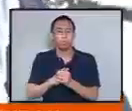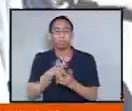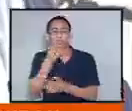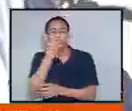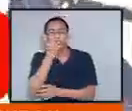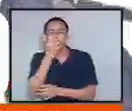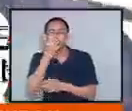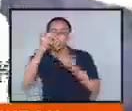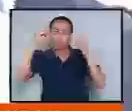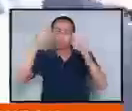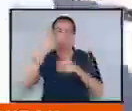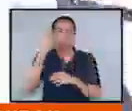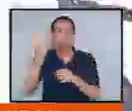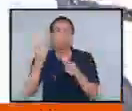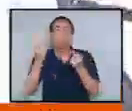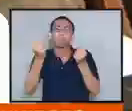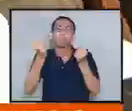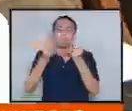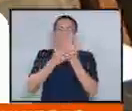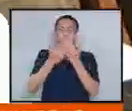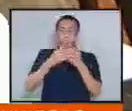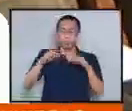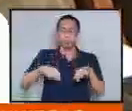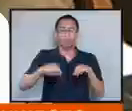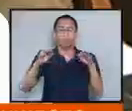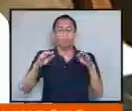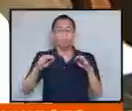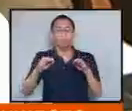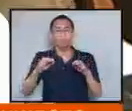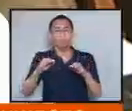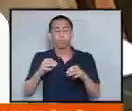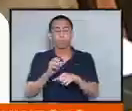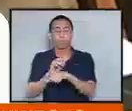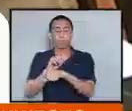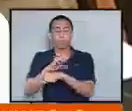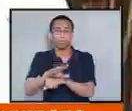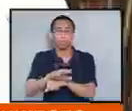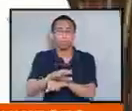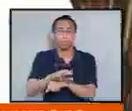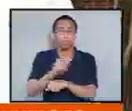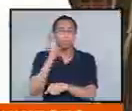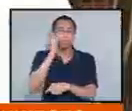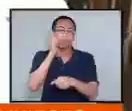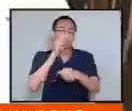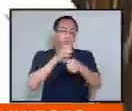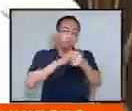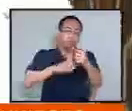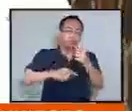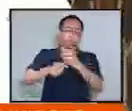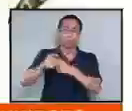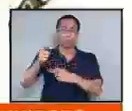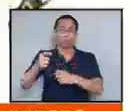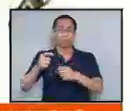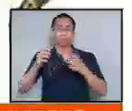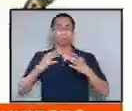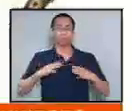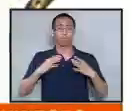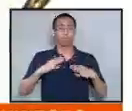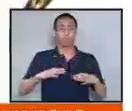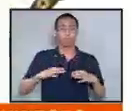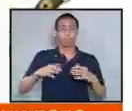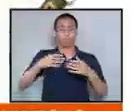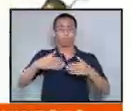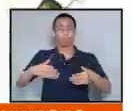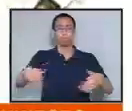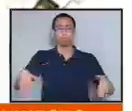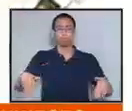ulan lang po, ito po yung madaling bahain. Pinayuhan din munang magsuot ng long sleeves at jogging pants ang mga estudyante imbes na